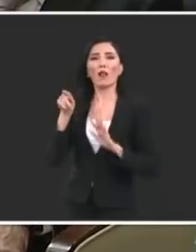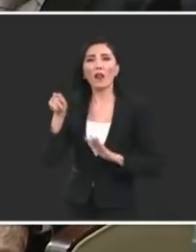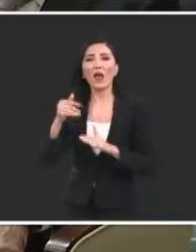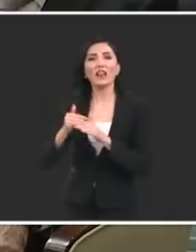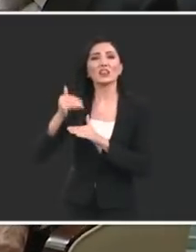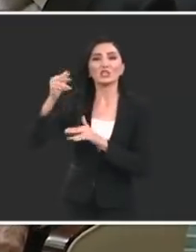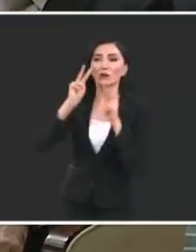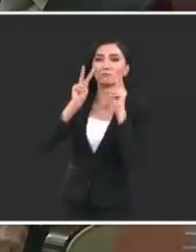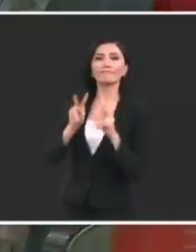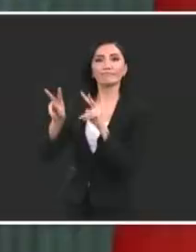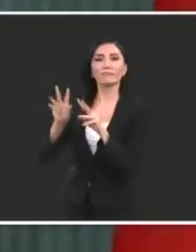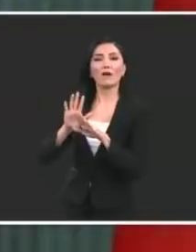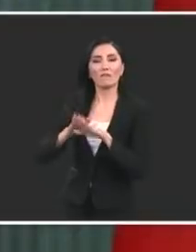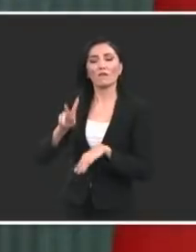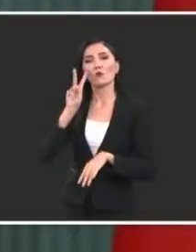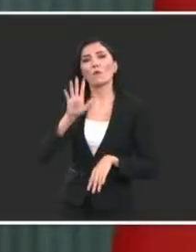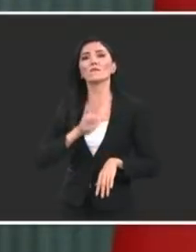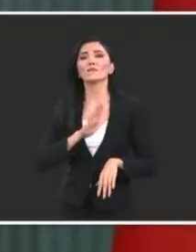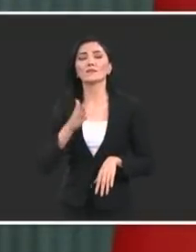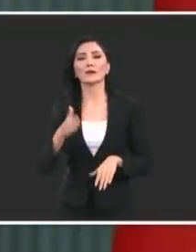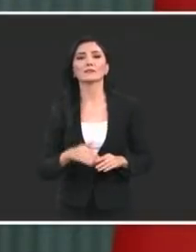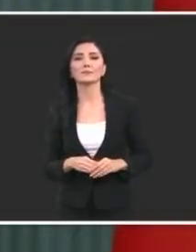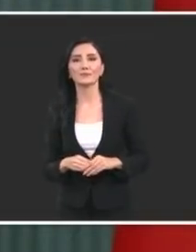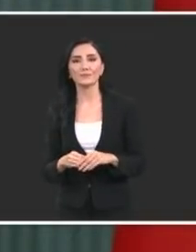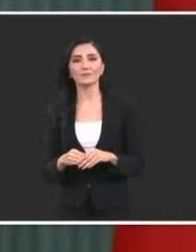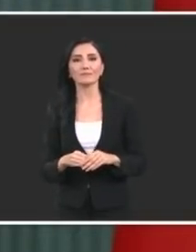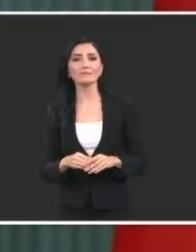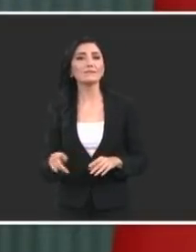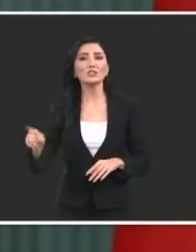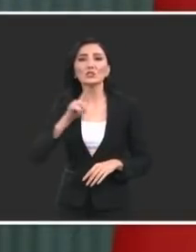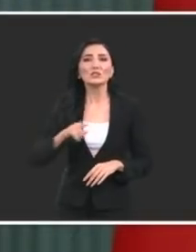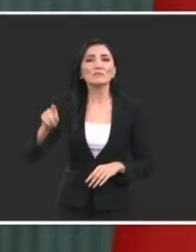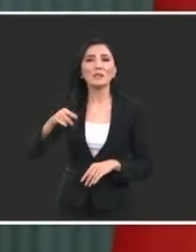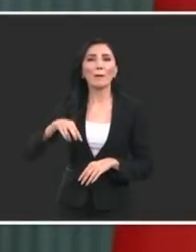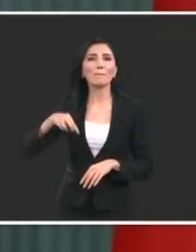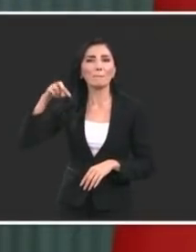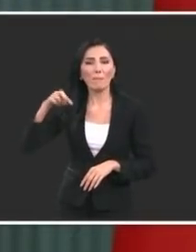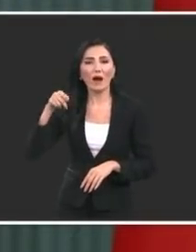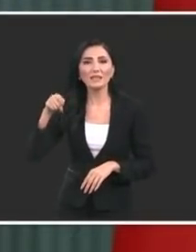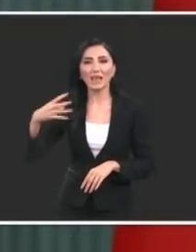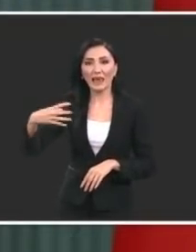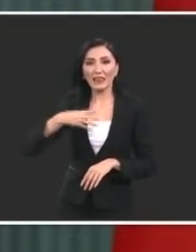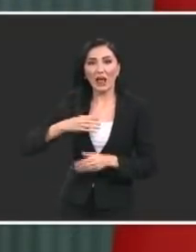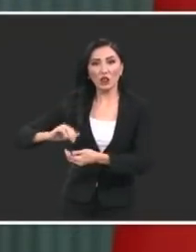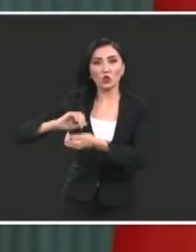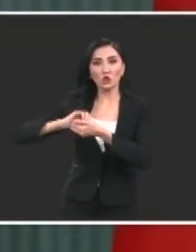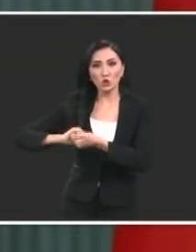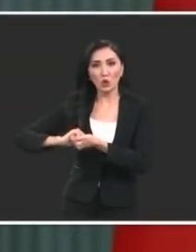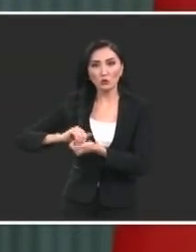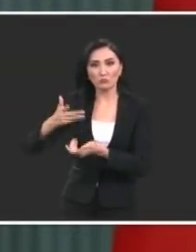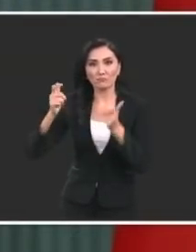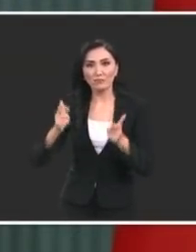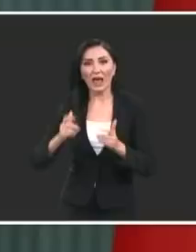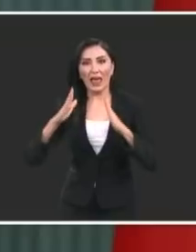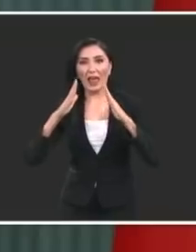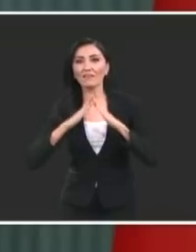dışa yansıttıkları görülüyor şu hiç kimsenin partisinde kendi dost ortamında